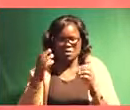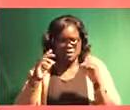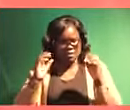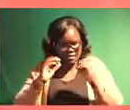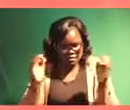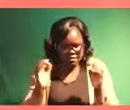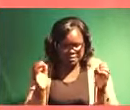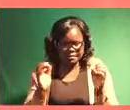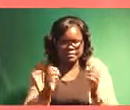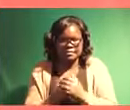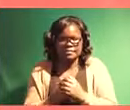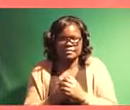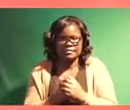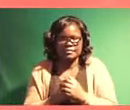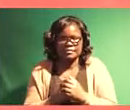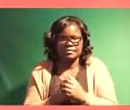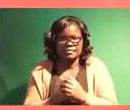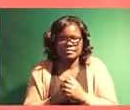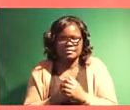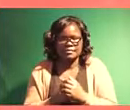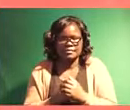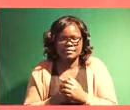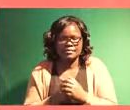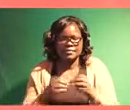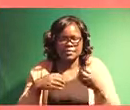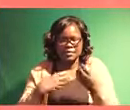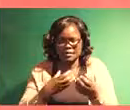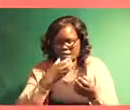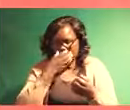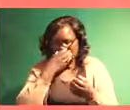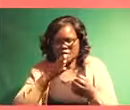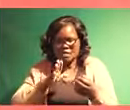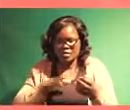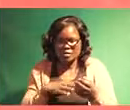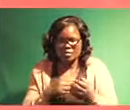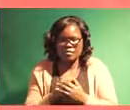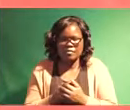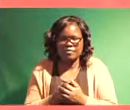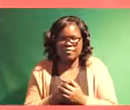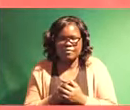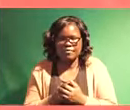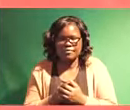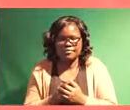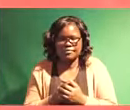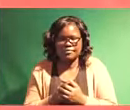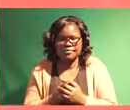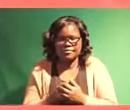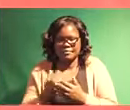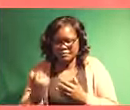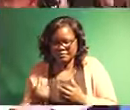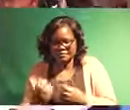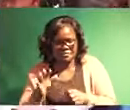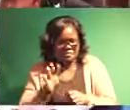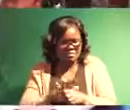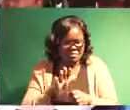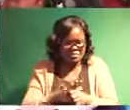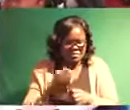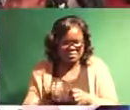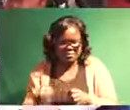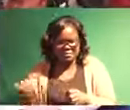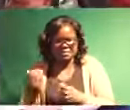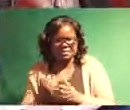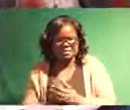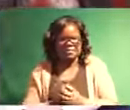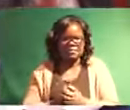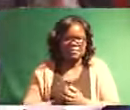edatu otenge toda ni Ruto mwekoro u engena kwa nyumba kata kata kata yena Kenya na bilambio